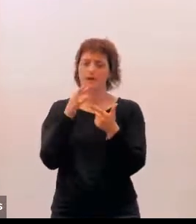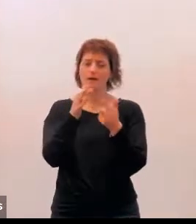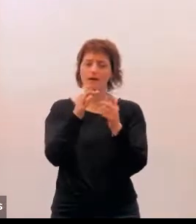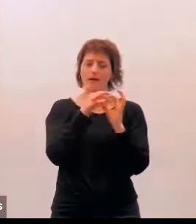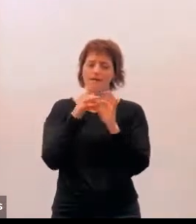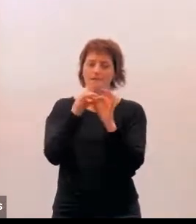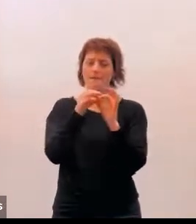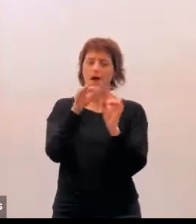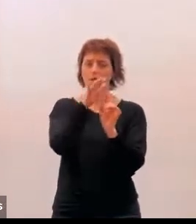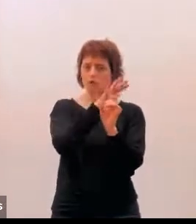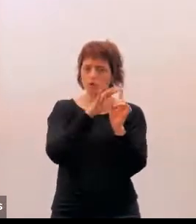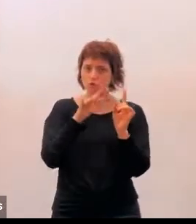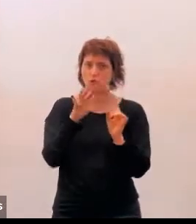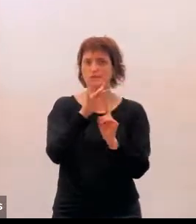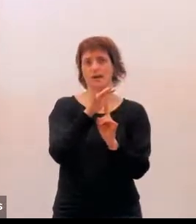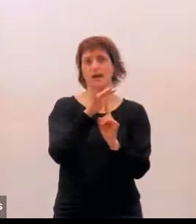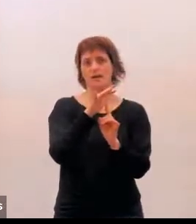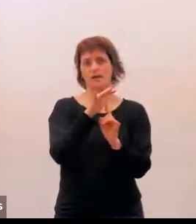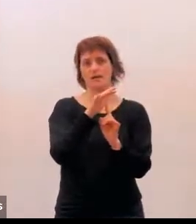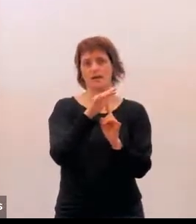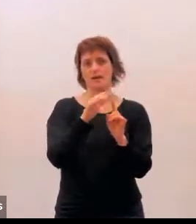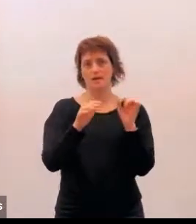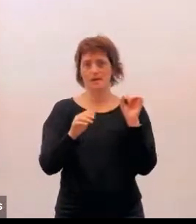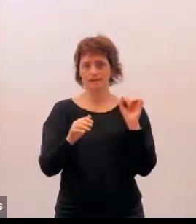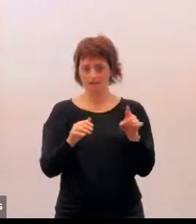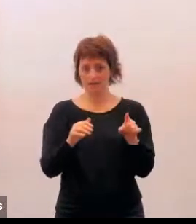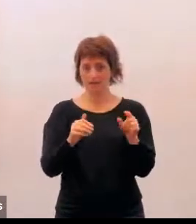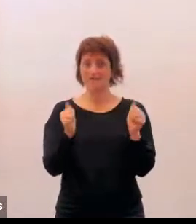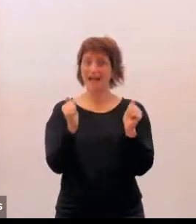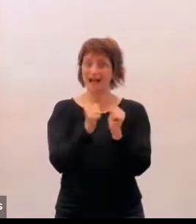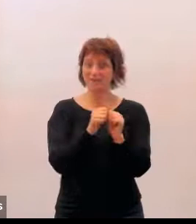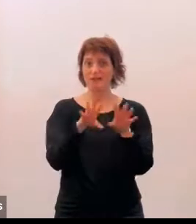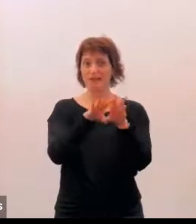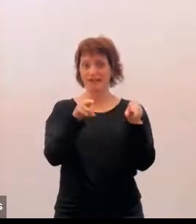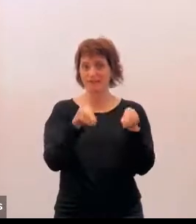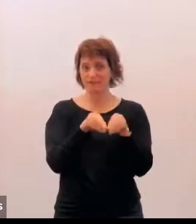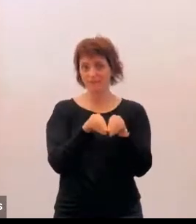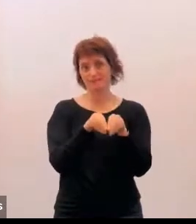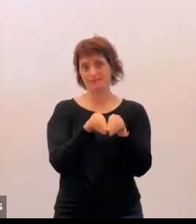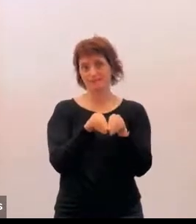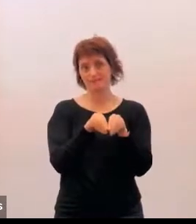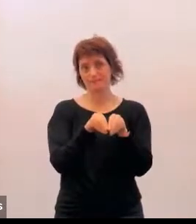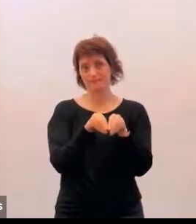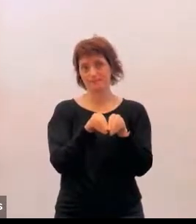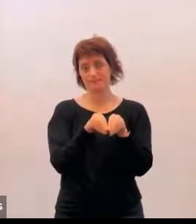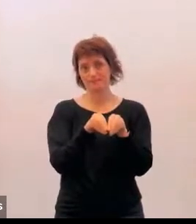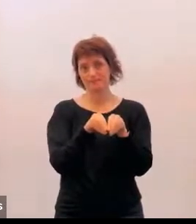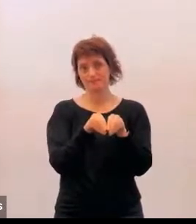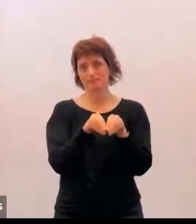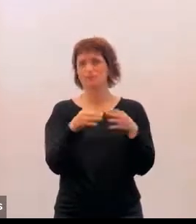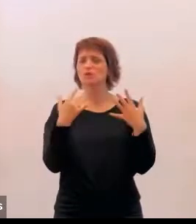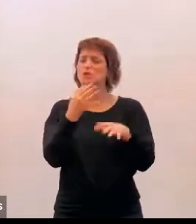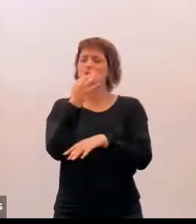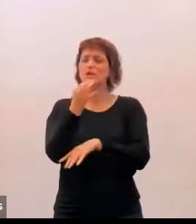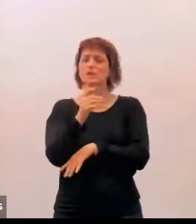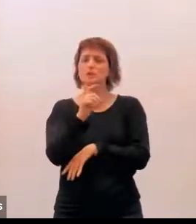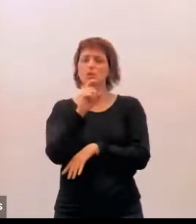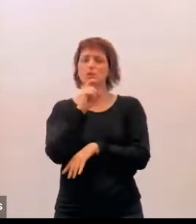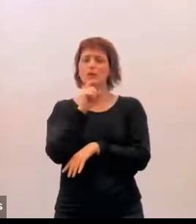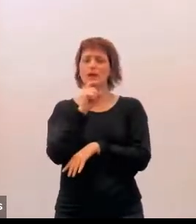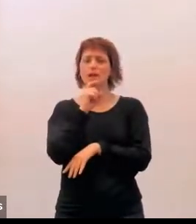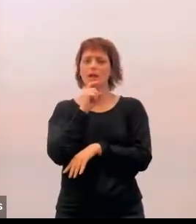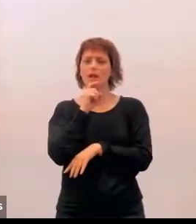entretient, et je crois que c'est celui-là qu'on entretient avec les familles dans ces haines. J'ai abordé la façon dont nous